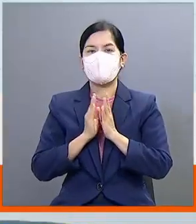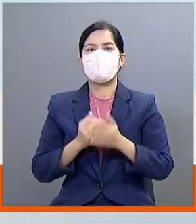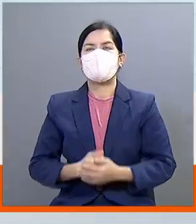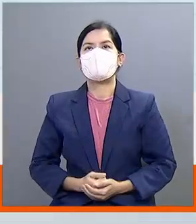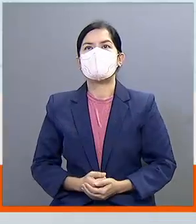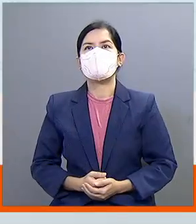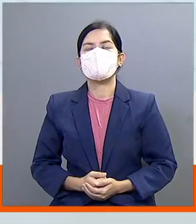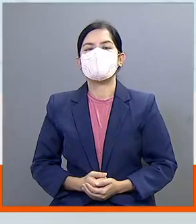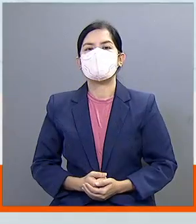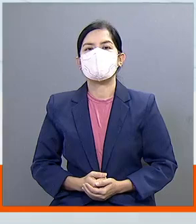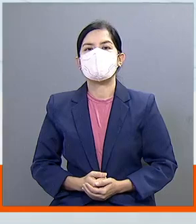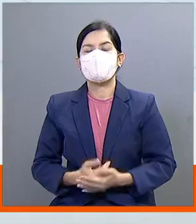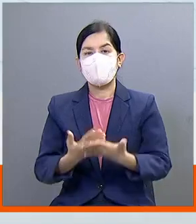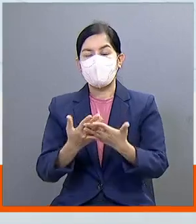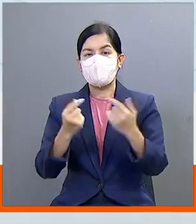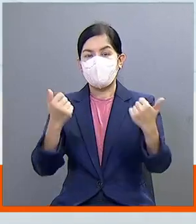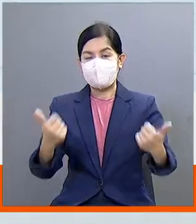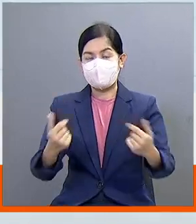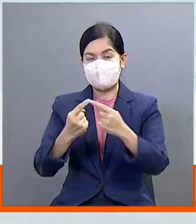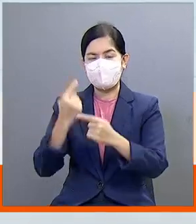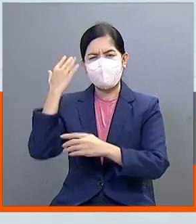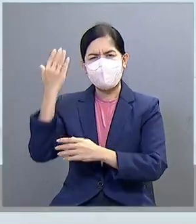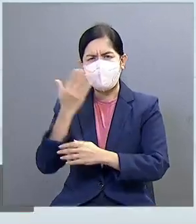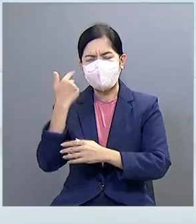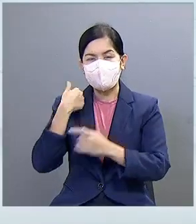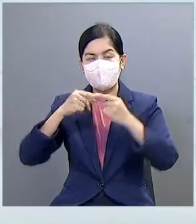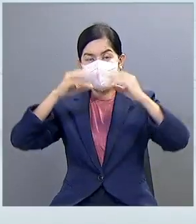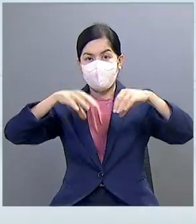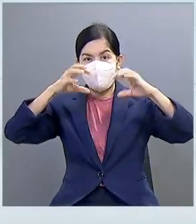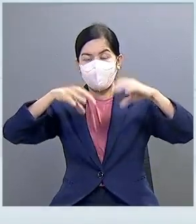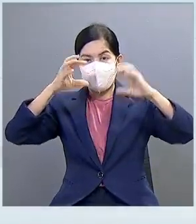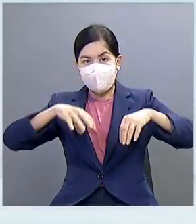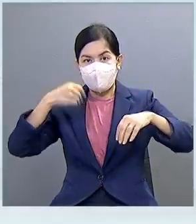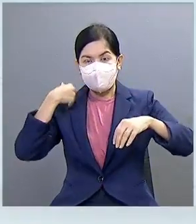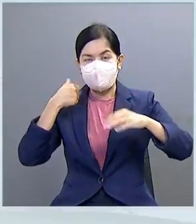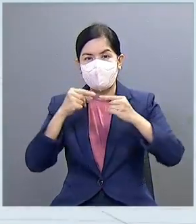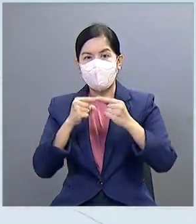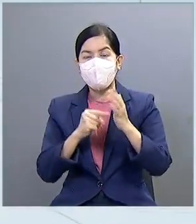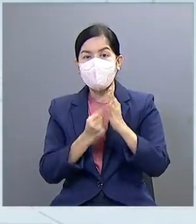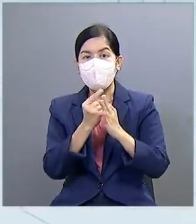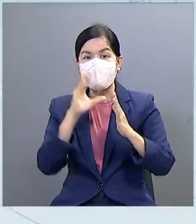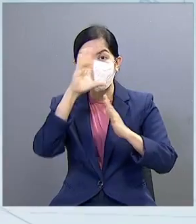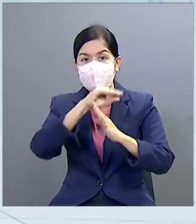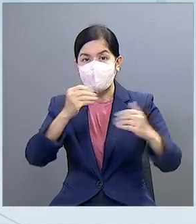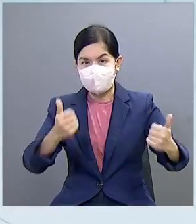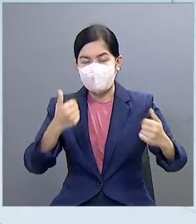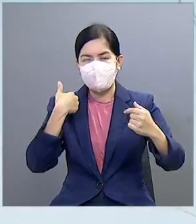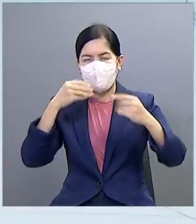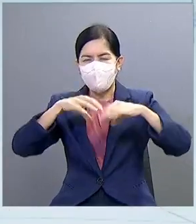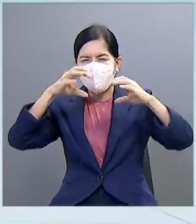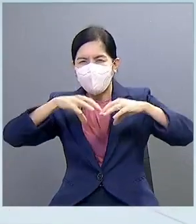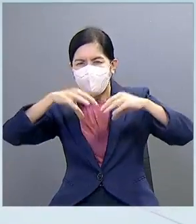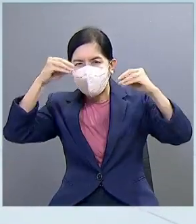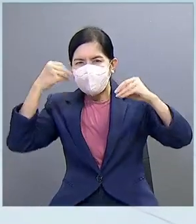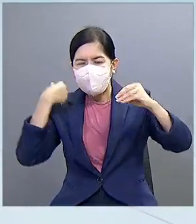สวัสดีค่ะสภาพอากาศวันนี้ก็ยังมีฝนตกหนักเกิดขึ้นได้บางแห่งนะคะและในช่วงตั้งแต่คืนวันนี้เป็นต้นไปฝนก็จะเริ่มลดลงนะคะไปจนถึงวันศุก